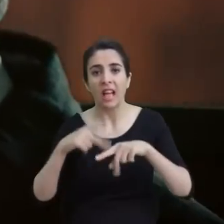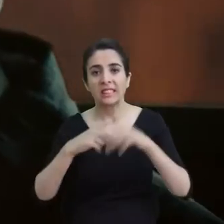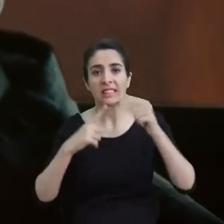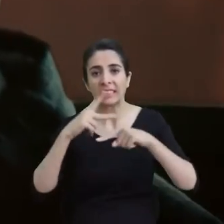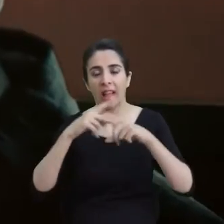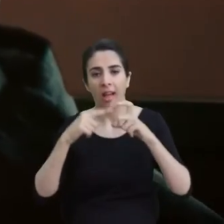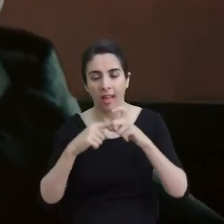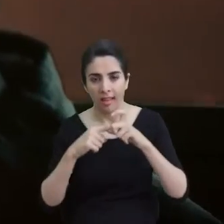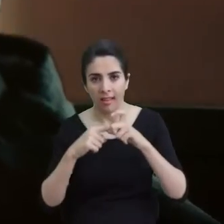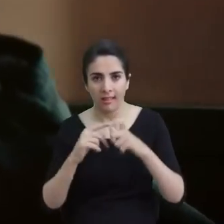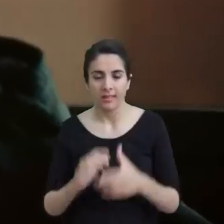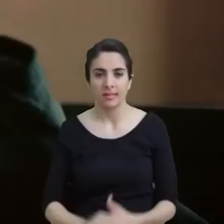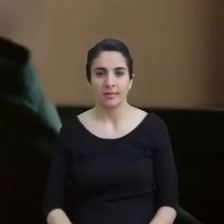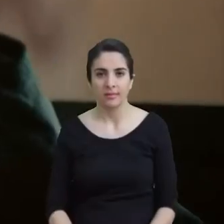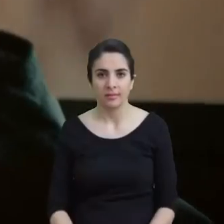Azize.